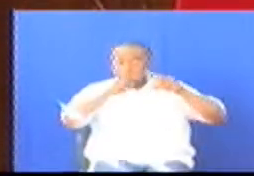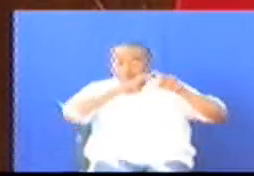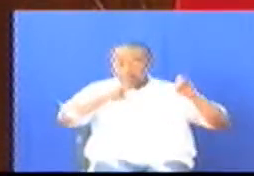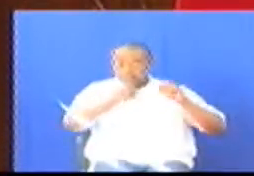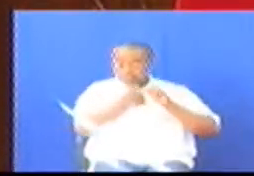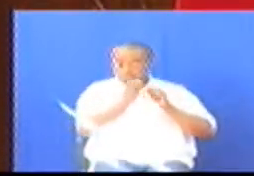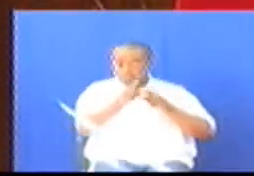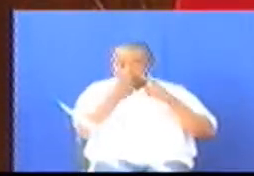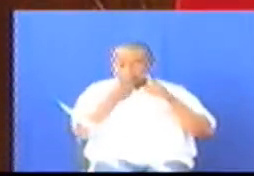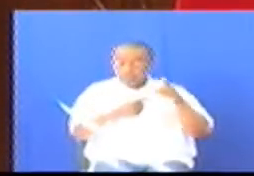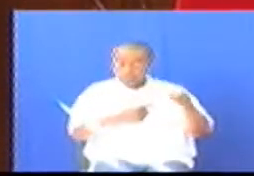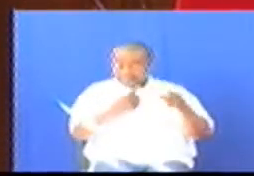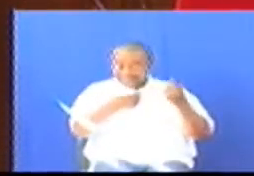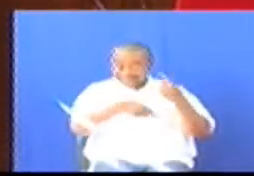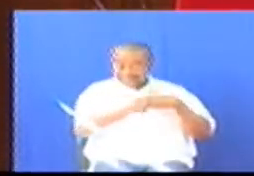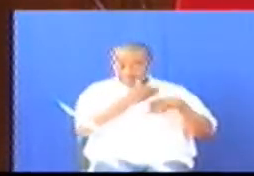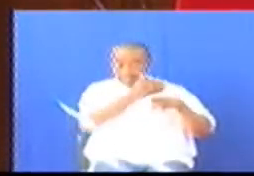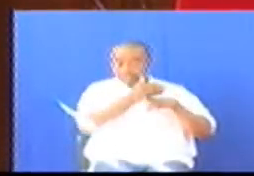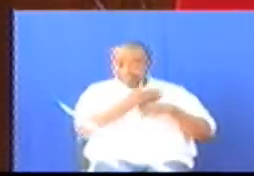amekionyesha,